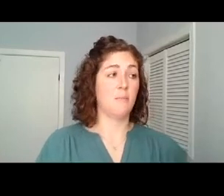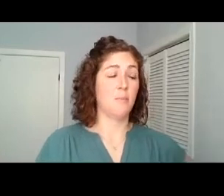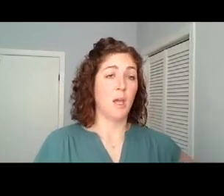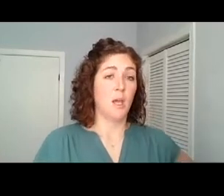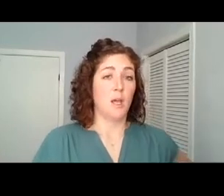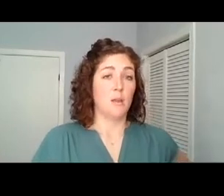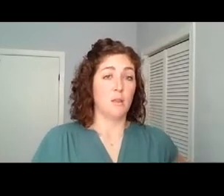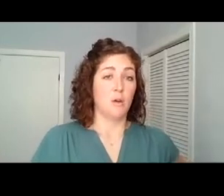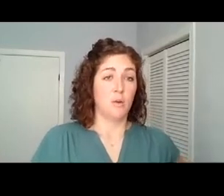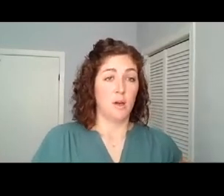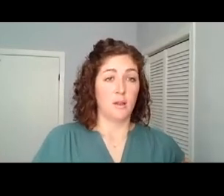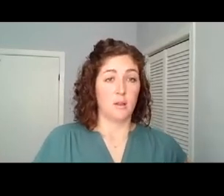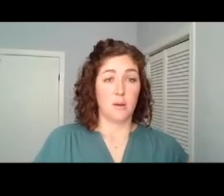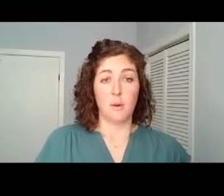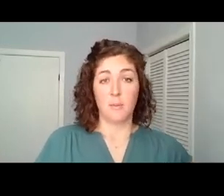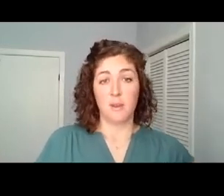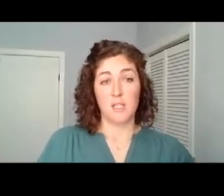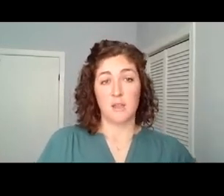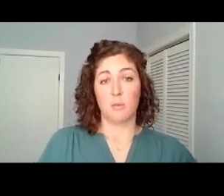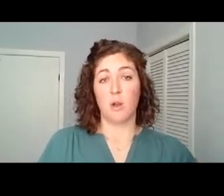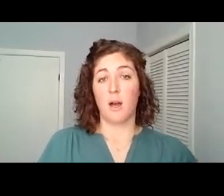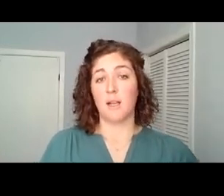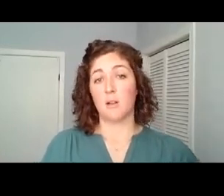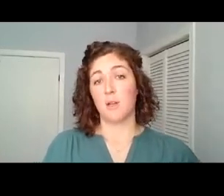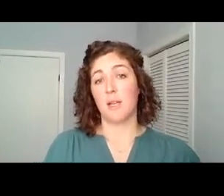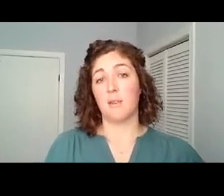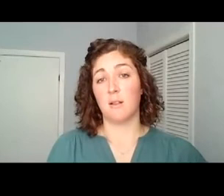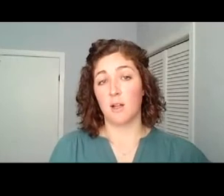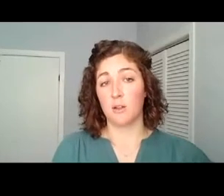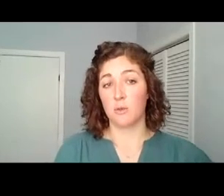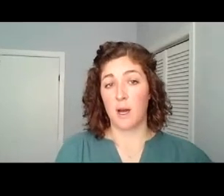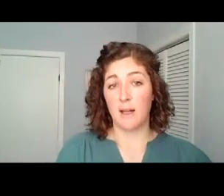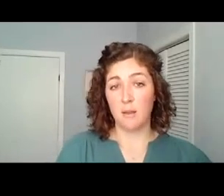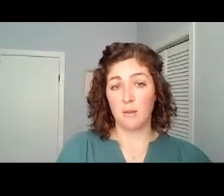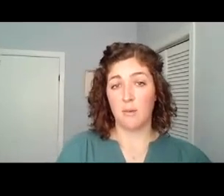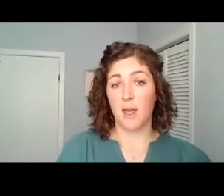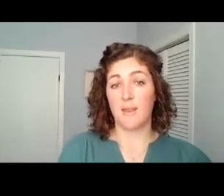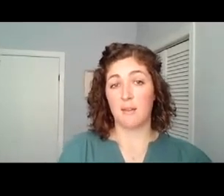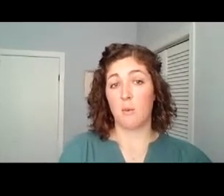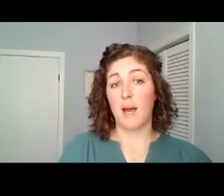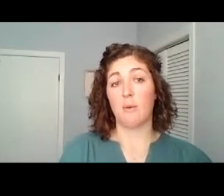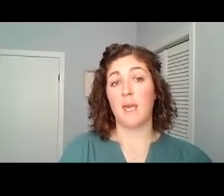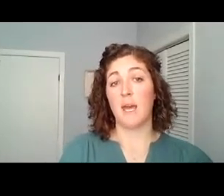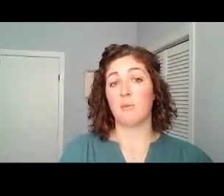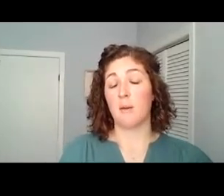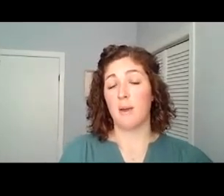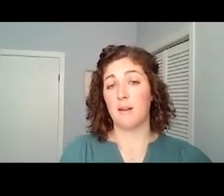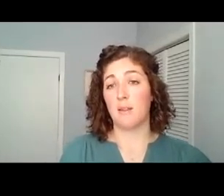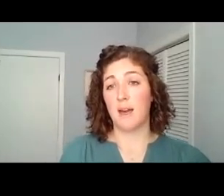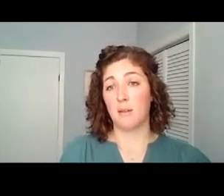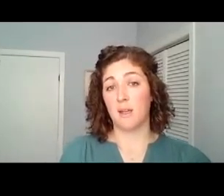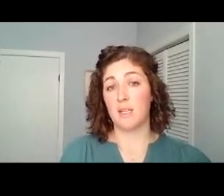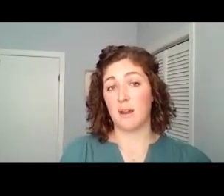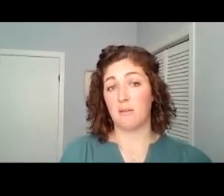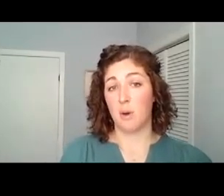sujet du vaccin contre la COVID-19? Alors, certaines populations n'ont pas été incluses dans les essais cliniques initiaux et c'est pourquoi